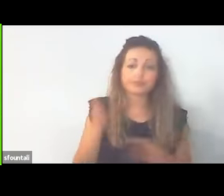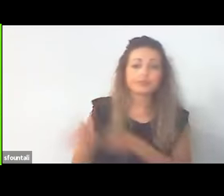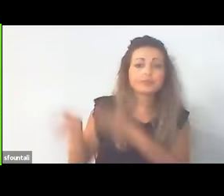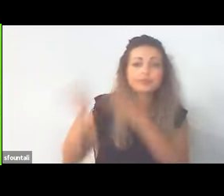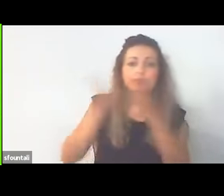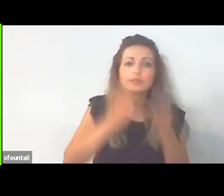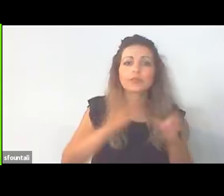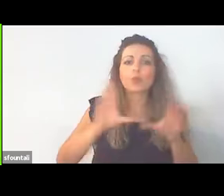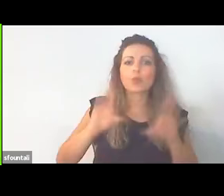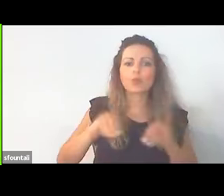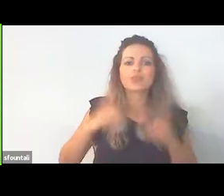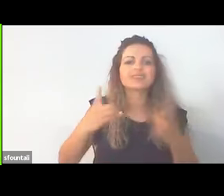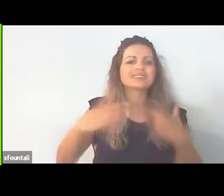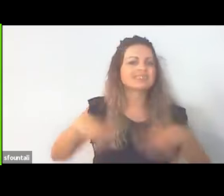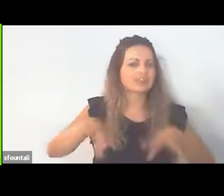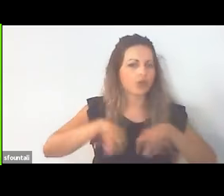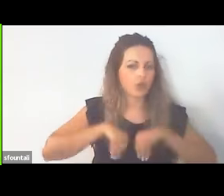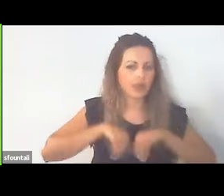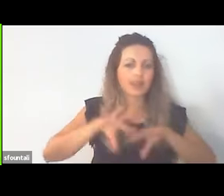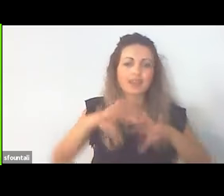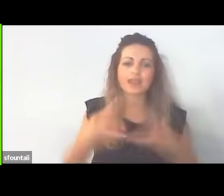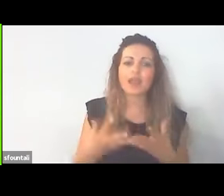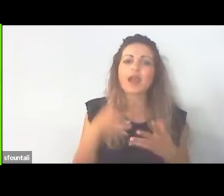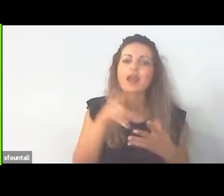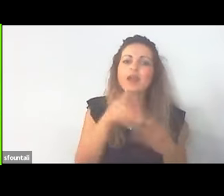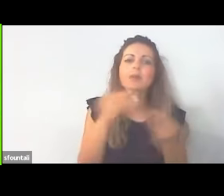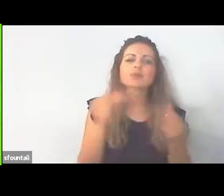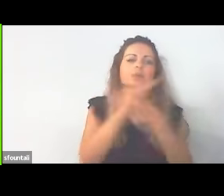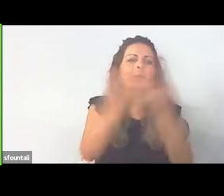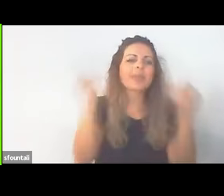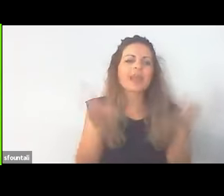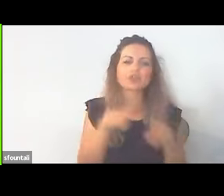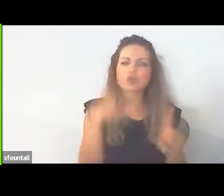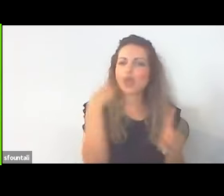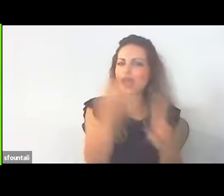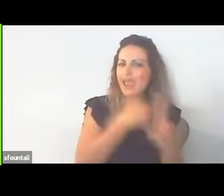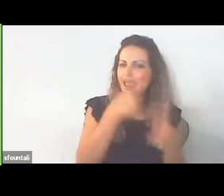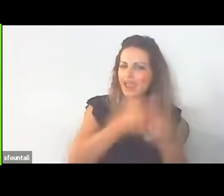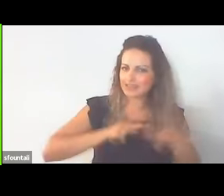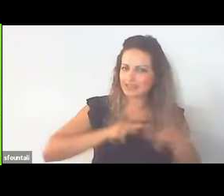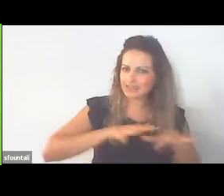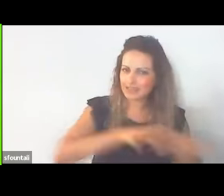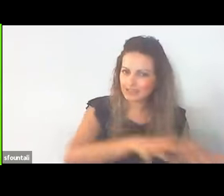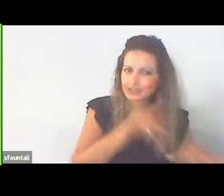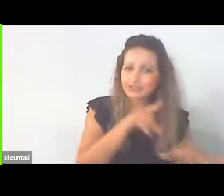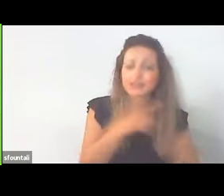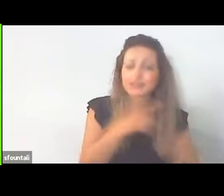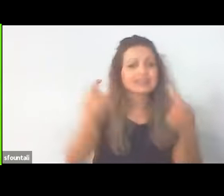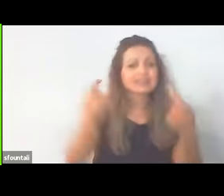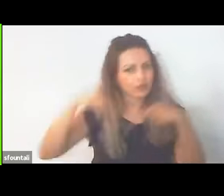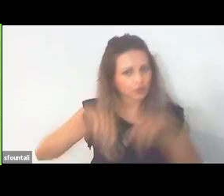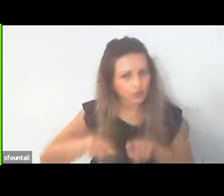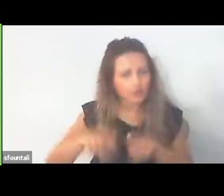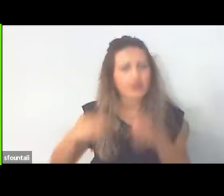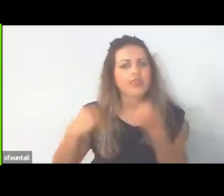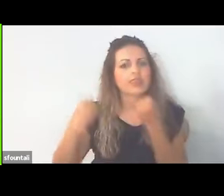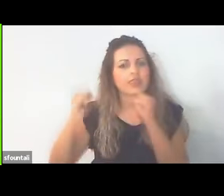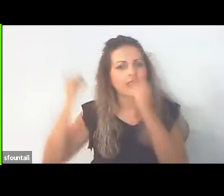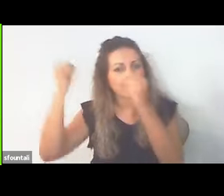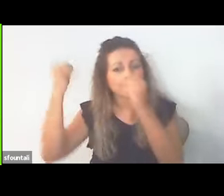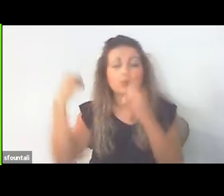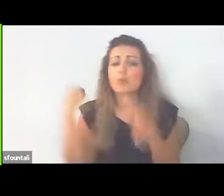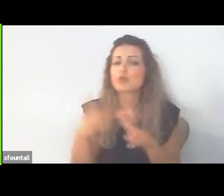οφείλω να πω ότι στο πλαίσιο της εκστρατείας αυτής, παράλληλα με όλες αυτές τις πολλαπλές δράσεις, είχε εξαιρετικά μεγάλη σημασία